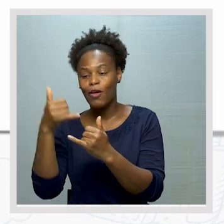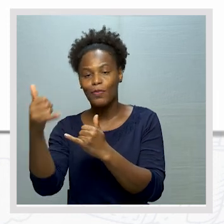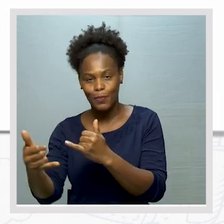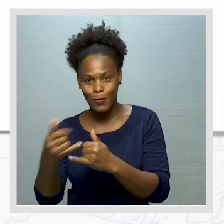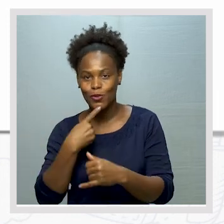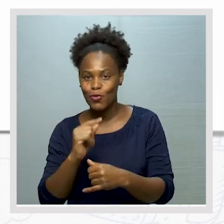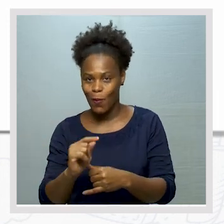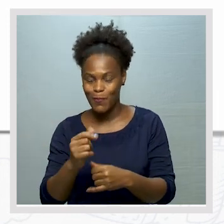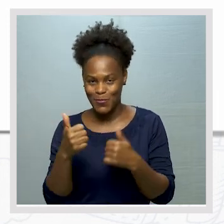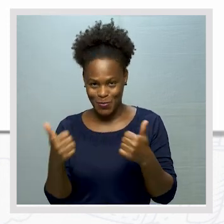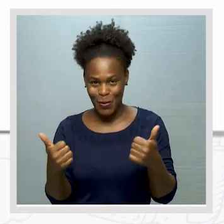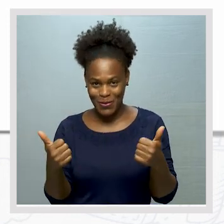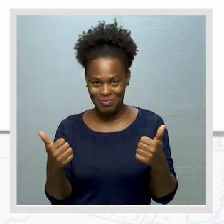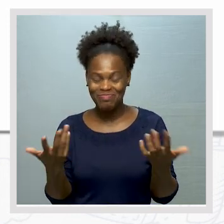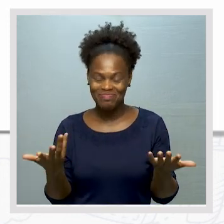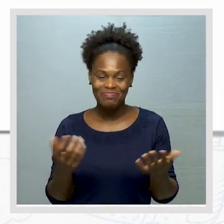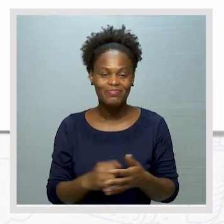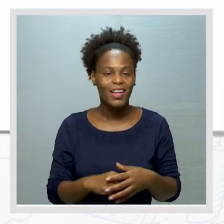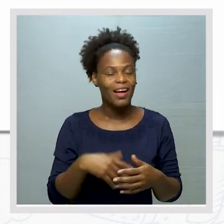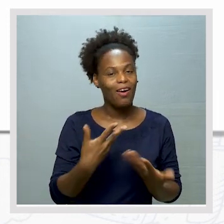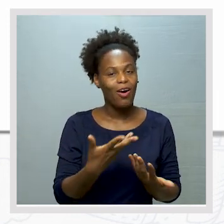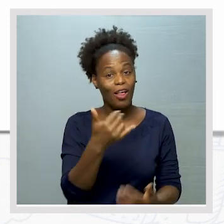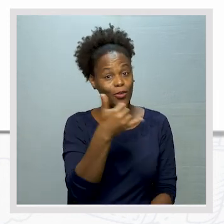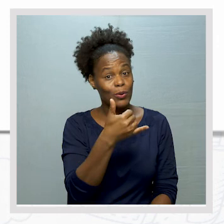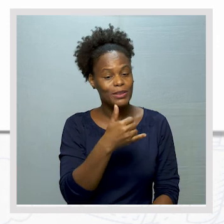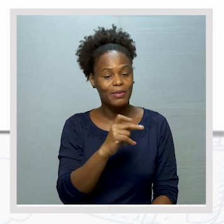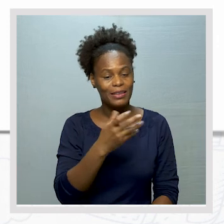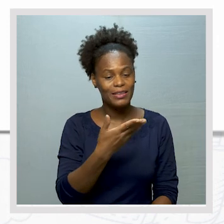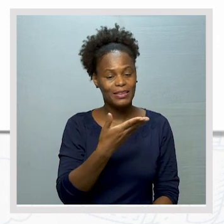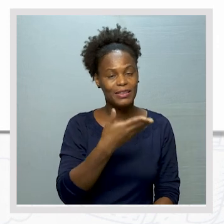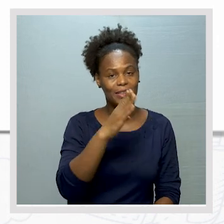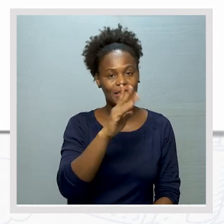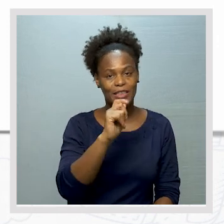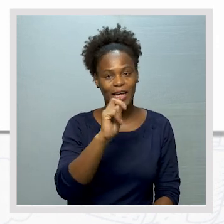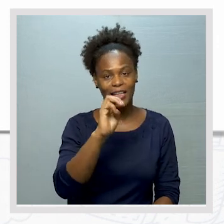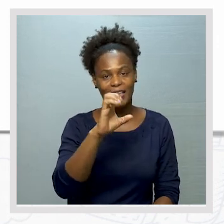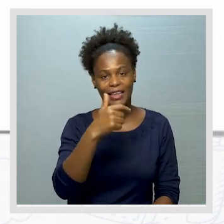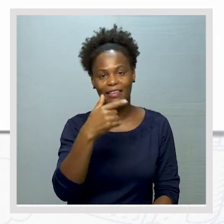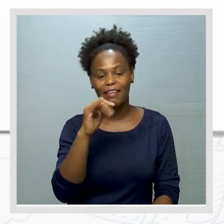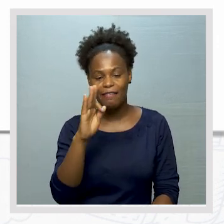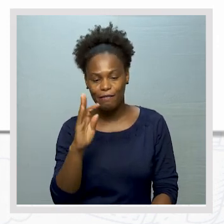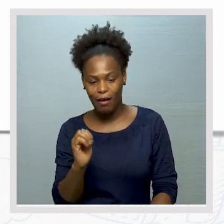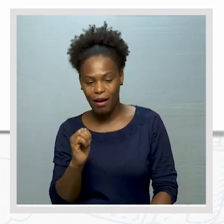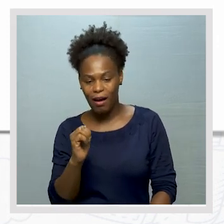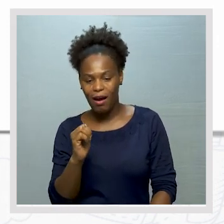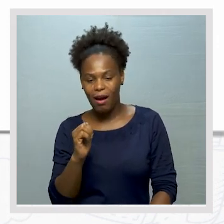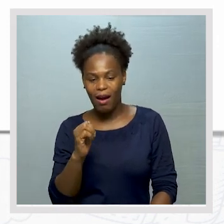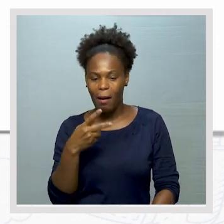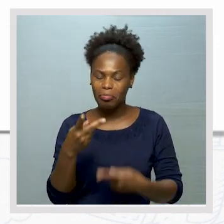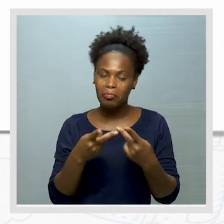bon? En 2, les adjectifs d'appréciation peuvent se